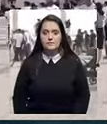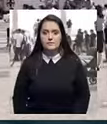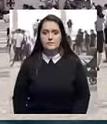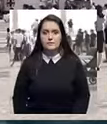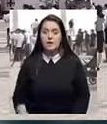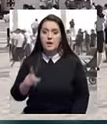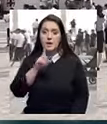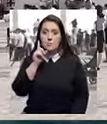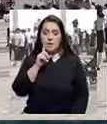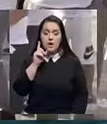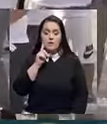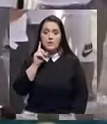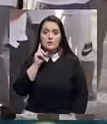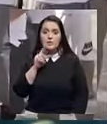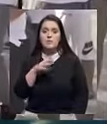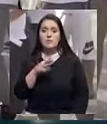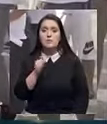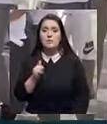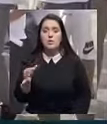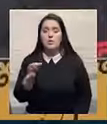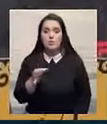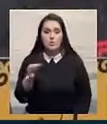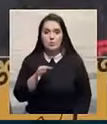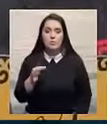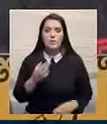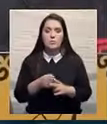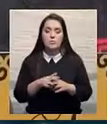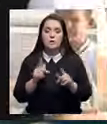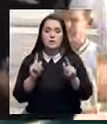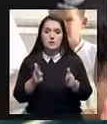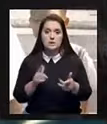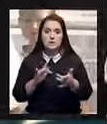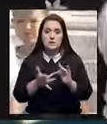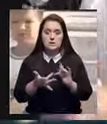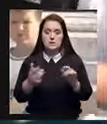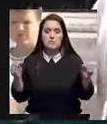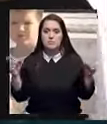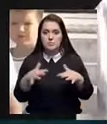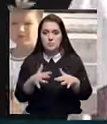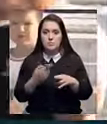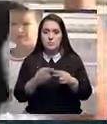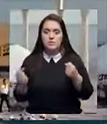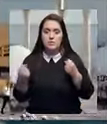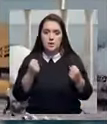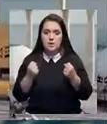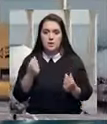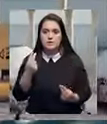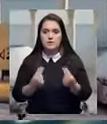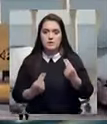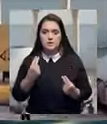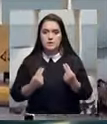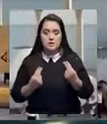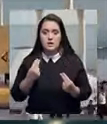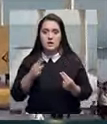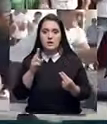Представители молодежного ресурсного центра Мангыстауской области откликнулись на пожелания в социальных сетях и провели масштабные спортивные игры. Амфитеатр на